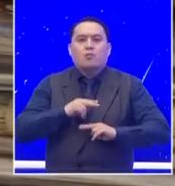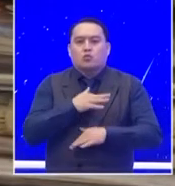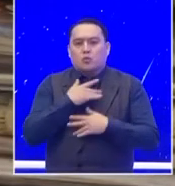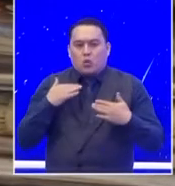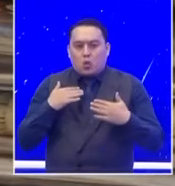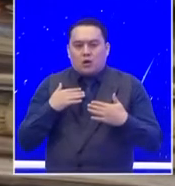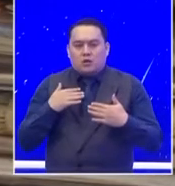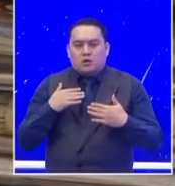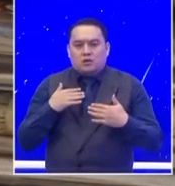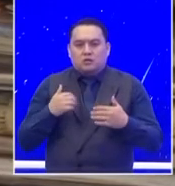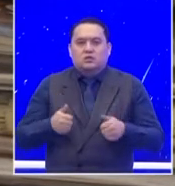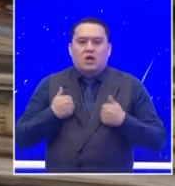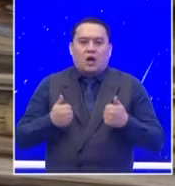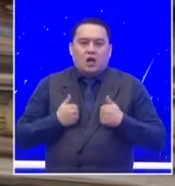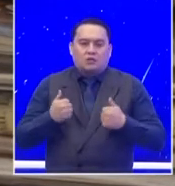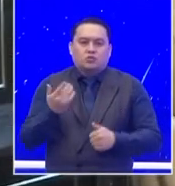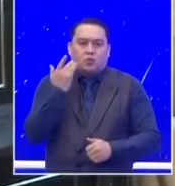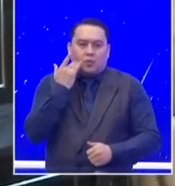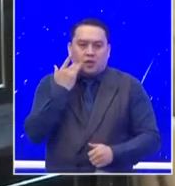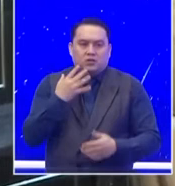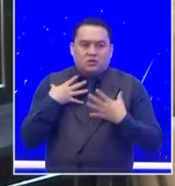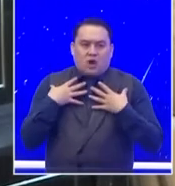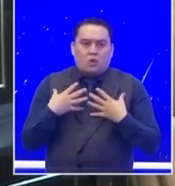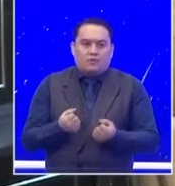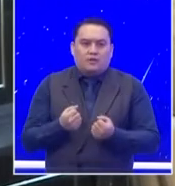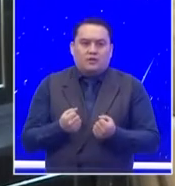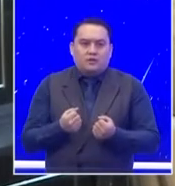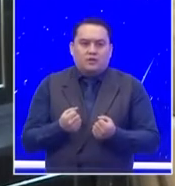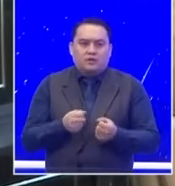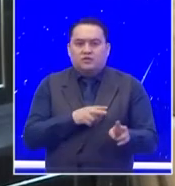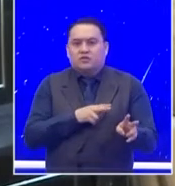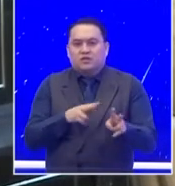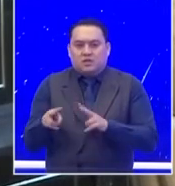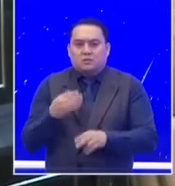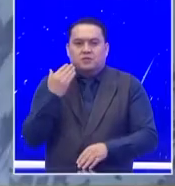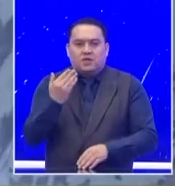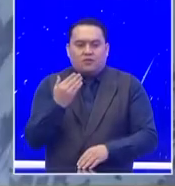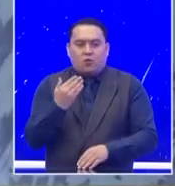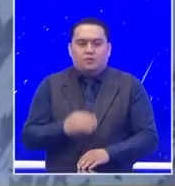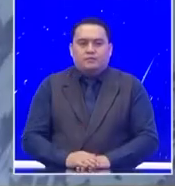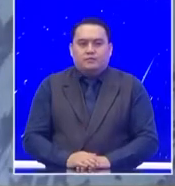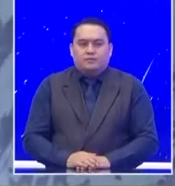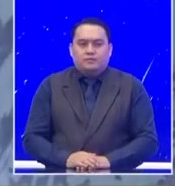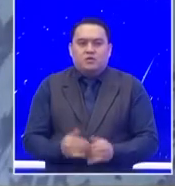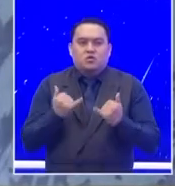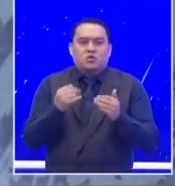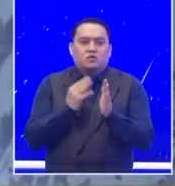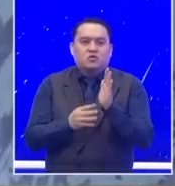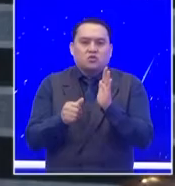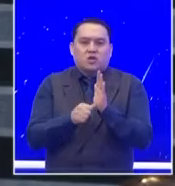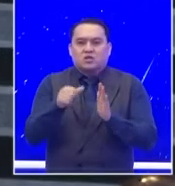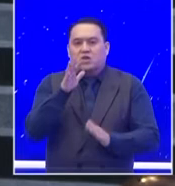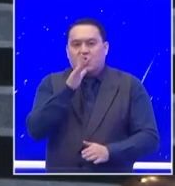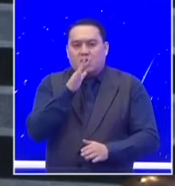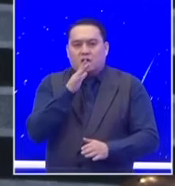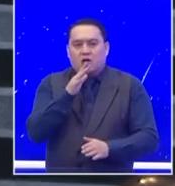много. Стараемся, чтобы он был здоров, следим за его здоровьем». Сейчас ветерану 96 лет.